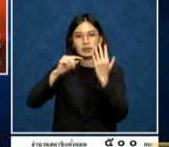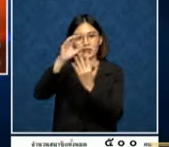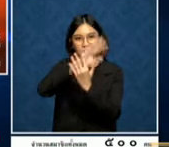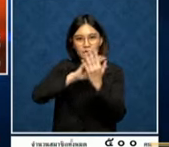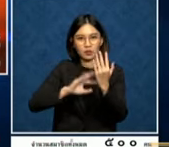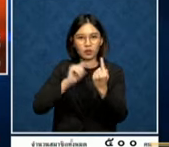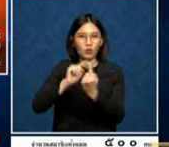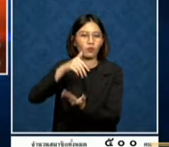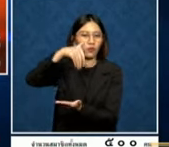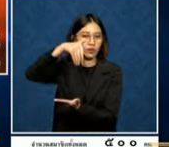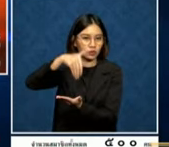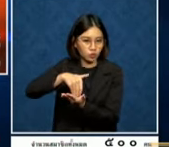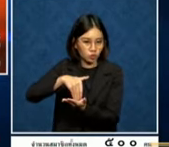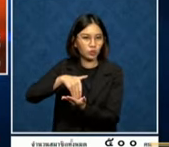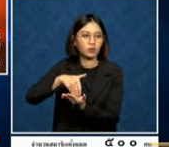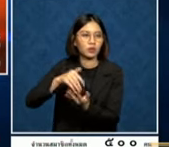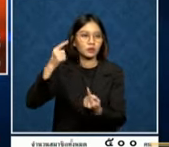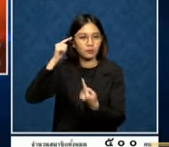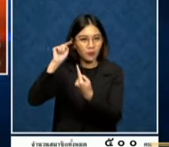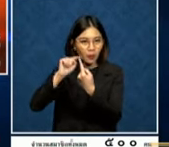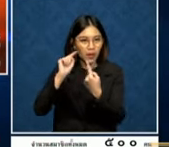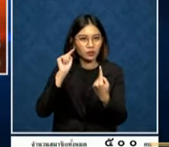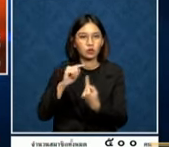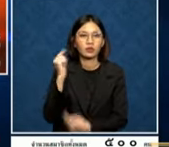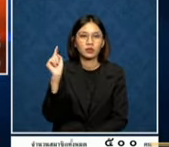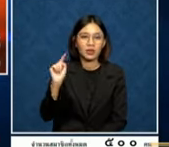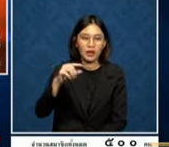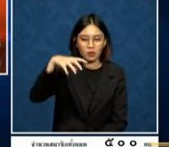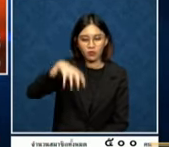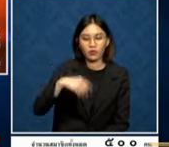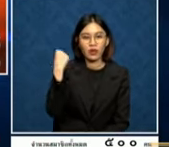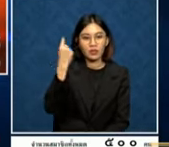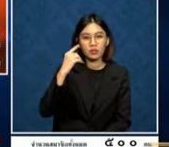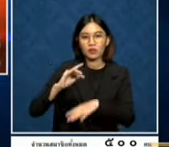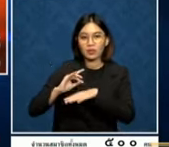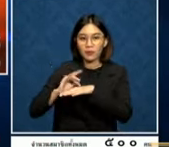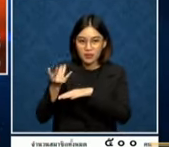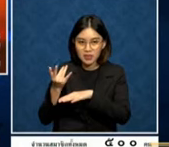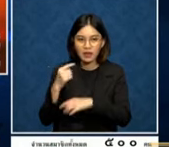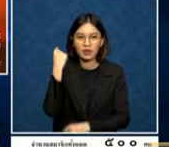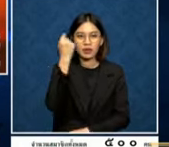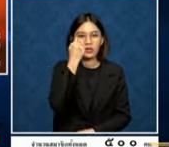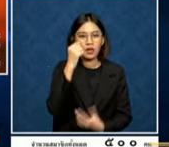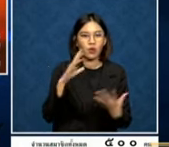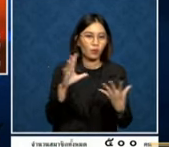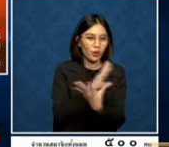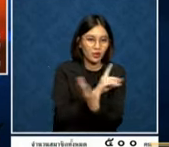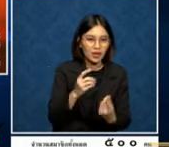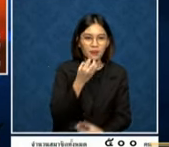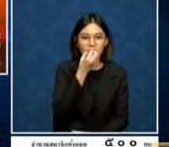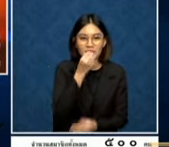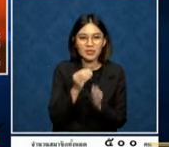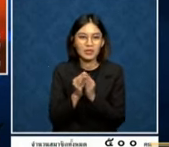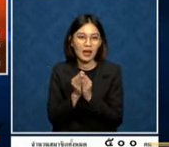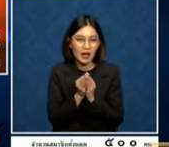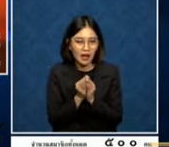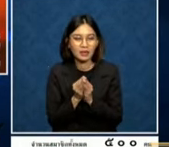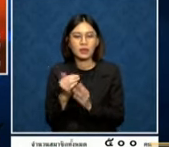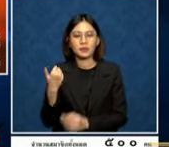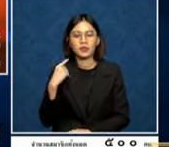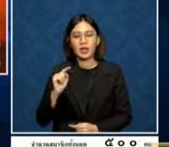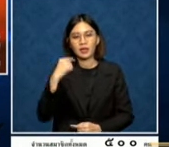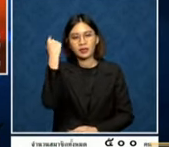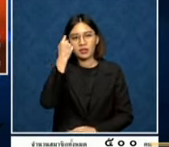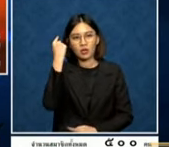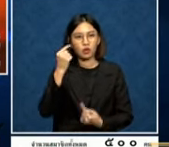ทิdestinationของโลกนะคะทั้งในเชิงของสถานที่ท่องเที่ยวธรรมชาติการท่องเที่ยวเชิงวัฒนธรรมอาหารค่ะตลอดจนการท่อง